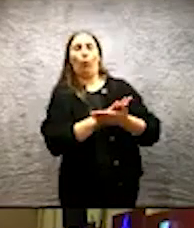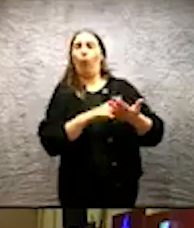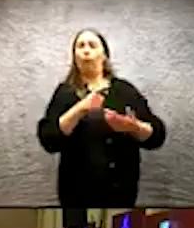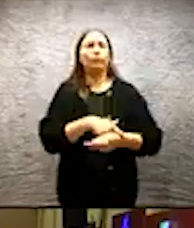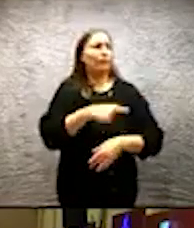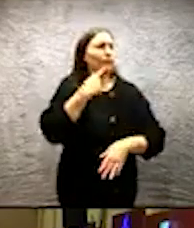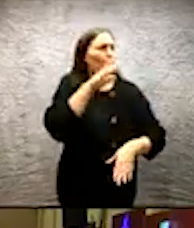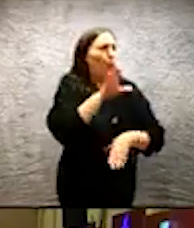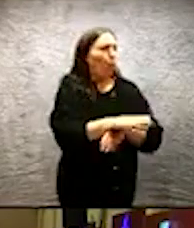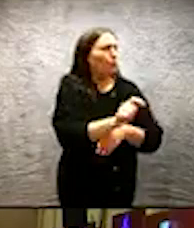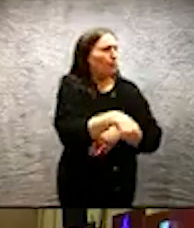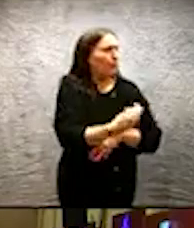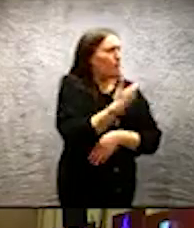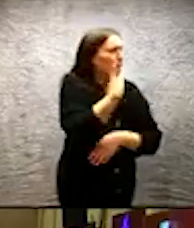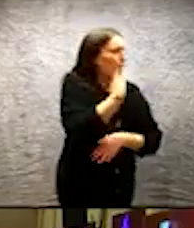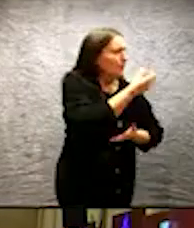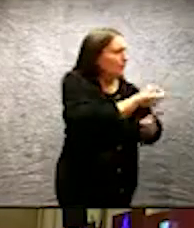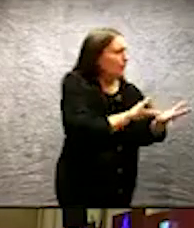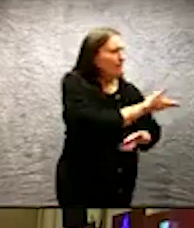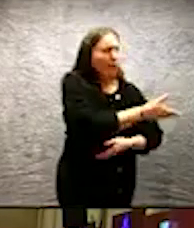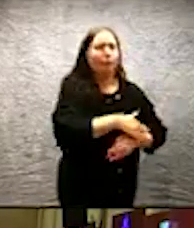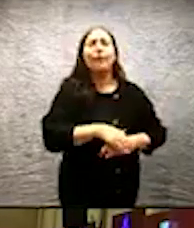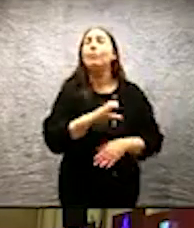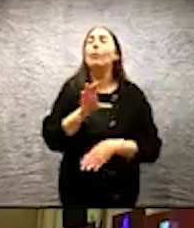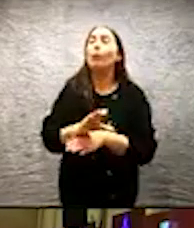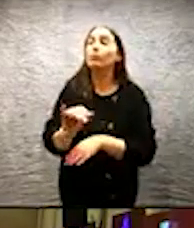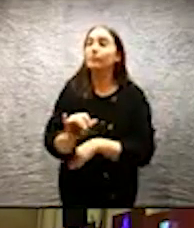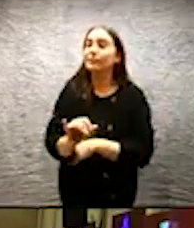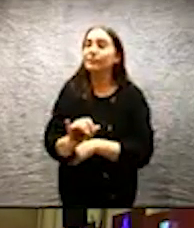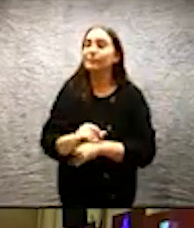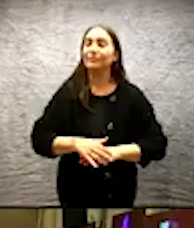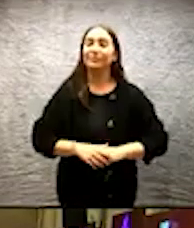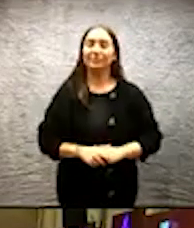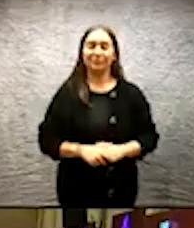Merci, Madame Thiberguin.